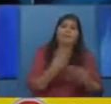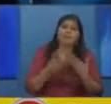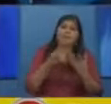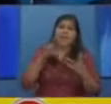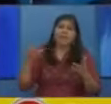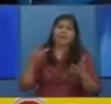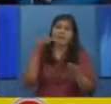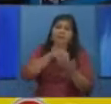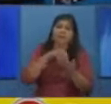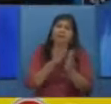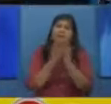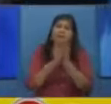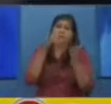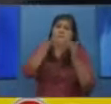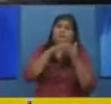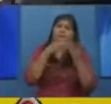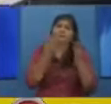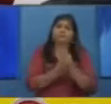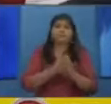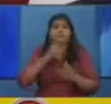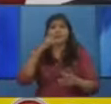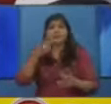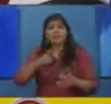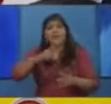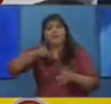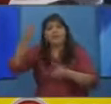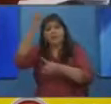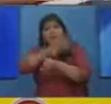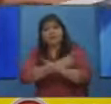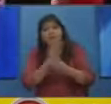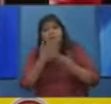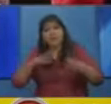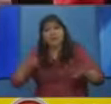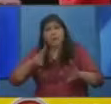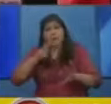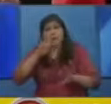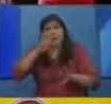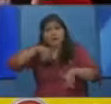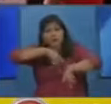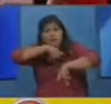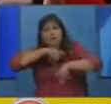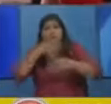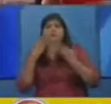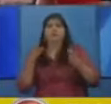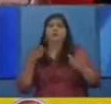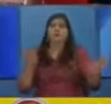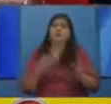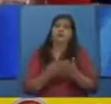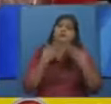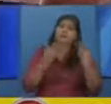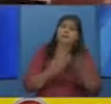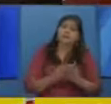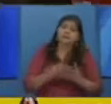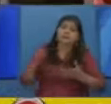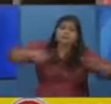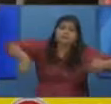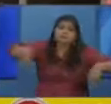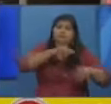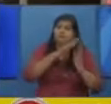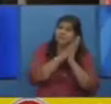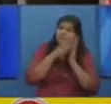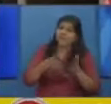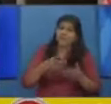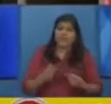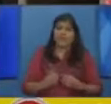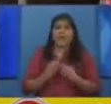लाइब्रेरी 7 दिन 24 घंटे खुली रहती है। आस पड़ोस के अभिभावक यह देखकर